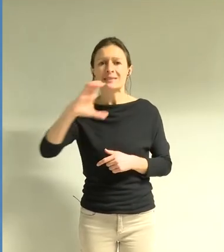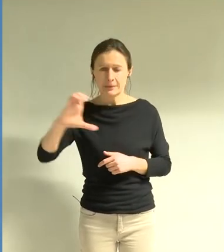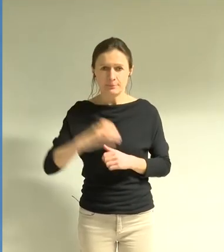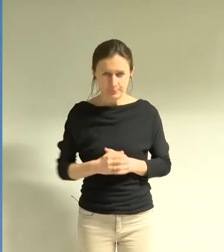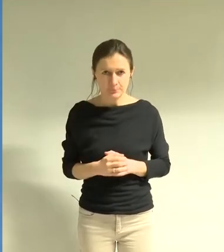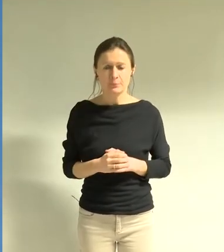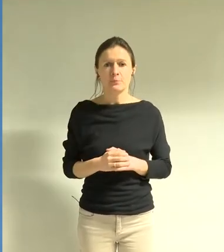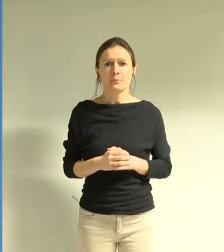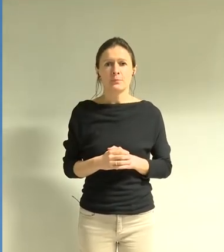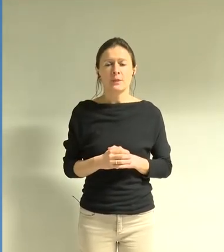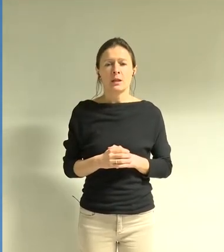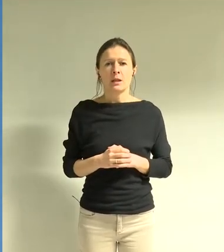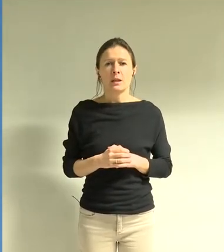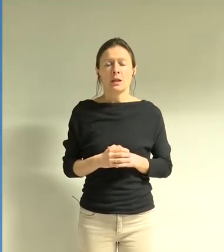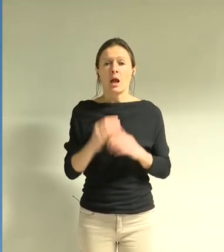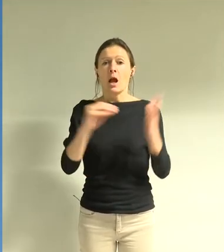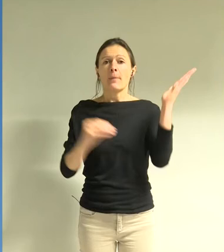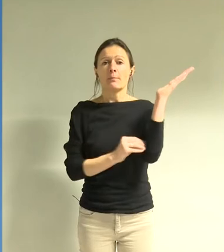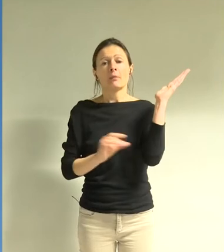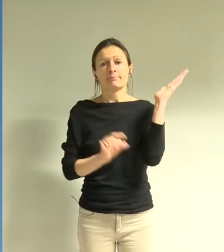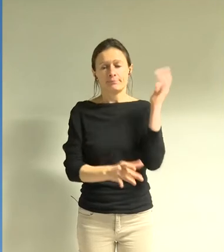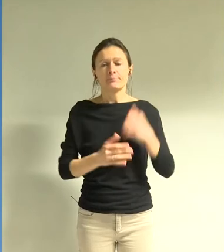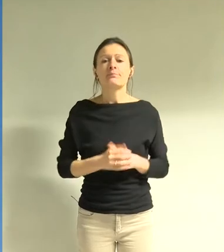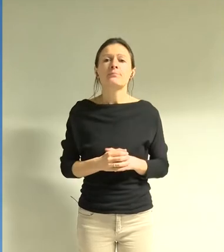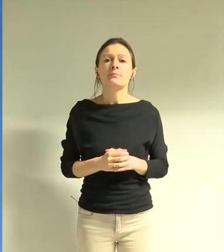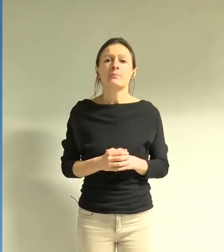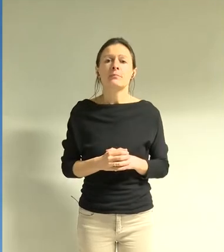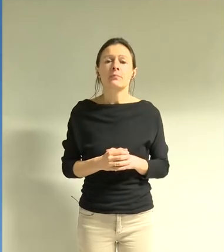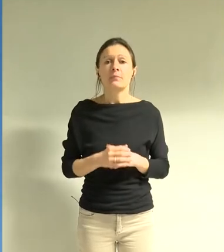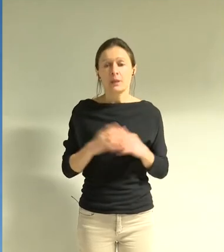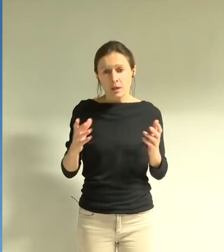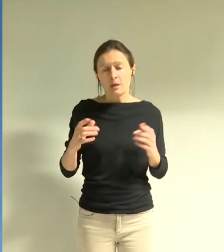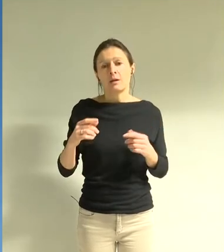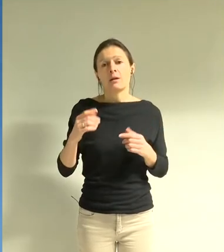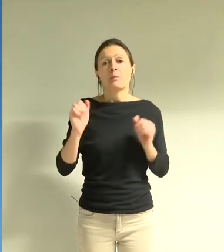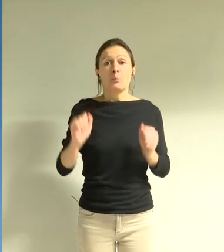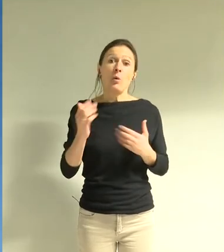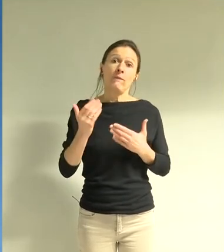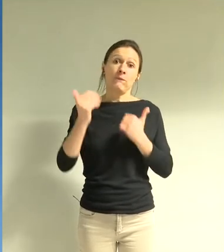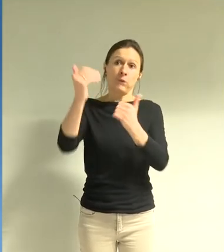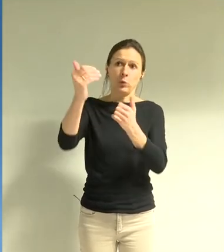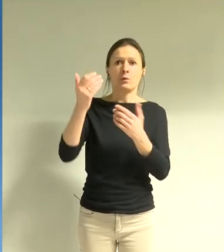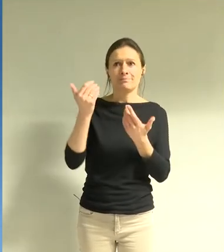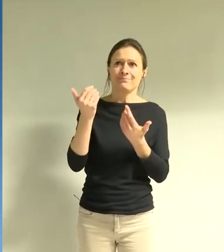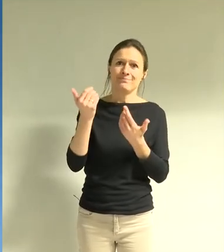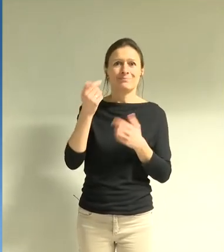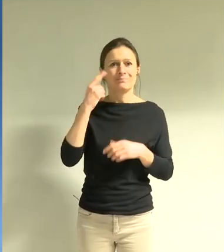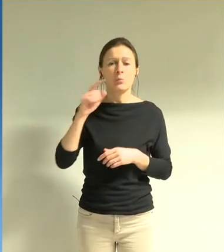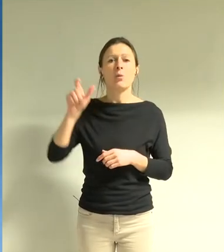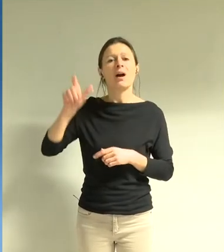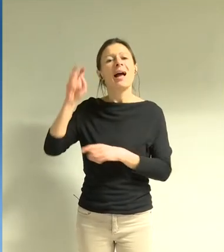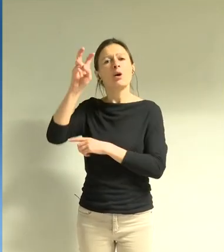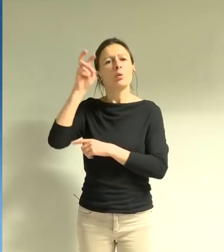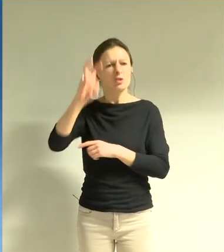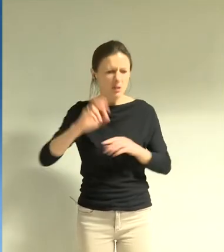donc cet amendement est repoussée nous pourrons présenter un voeu pour que les écologistes s'arrête de saboter les soudures parce qu'il